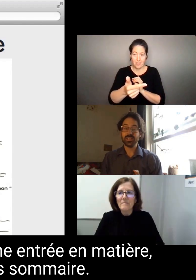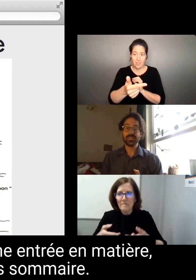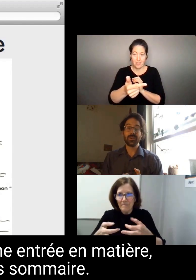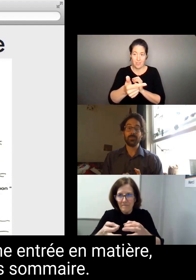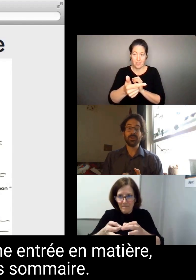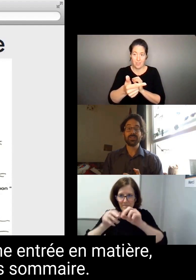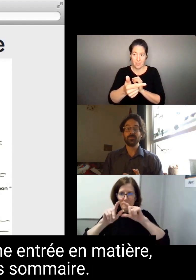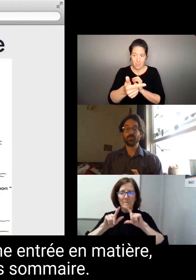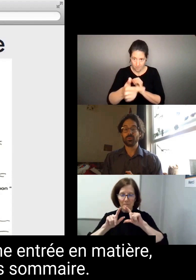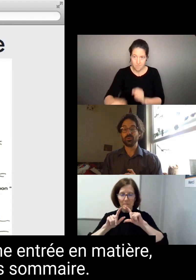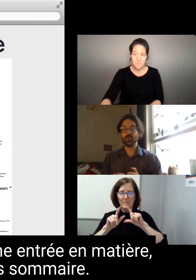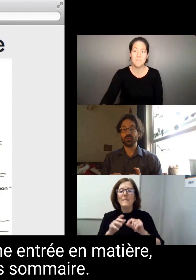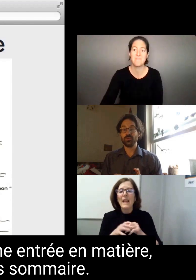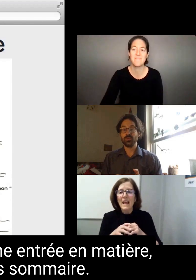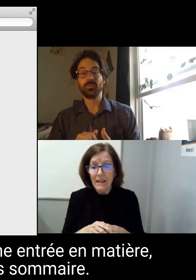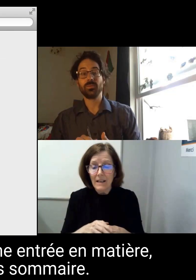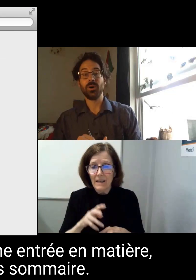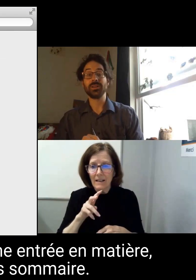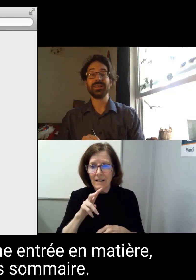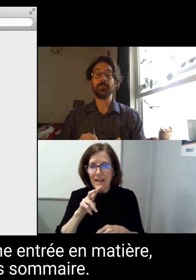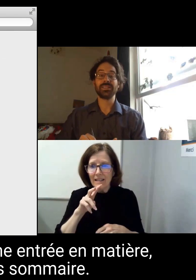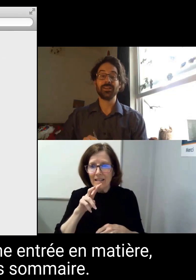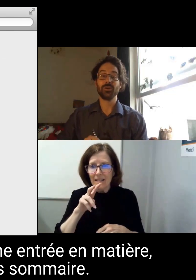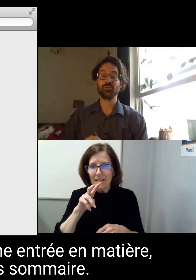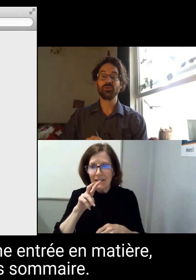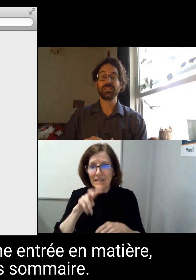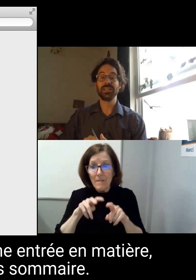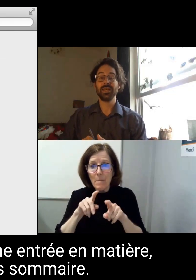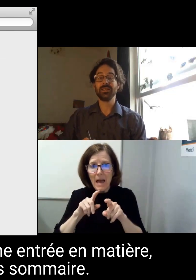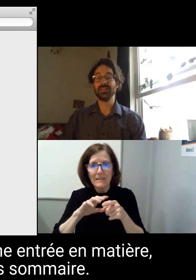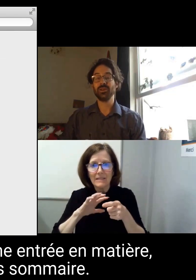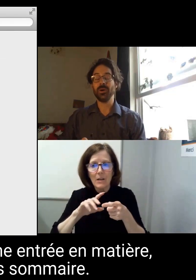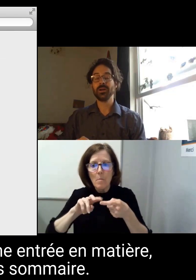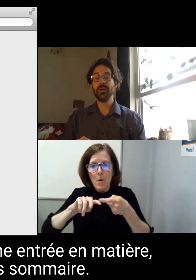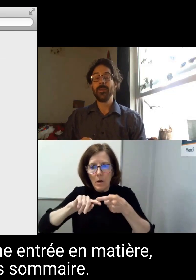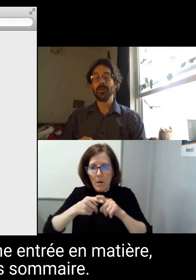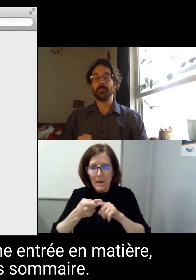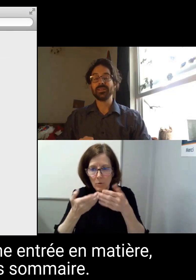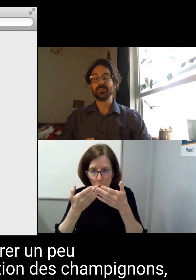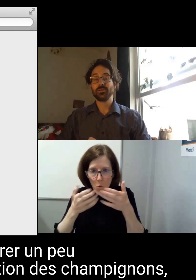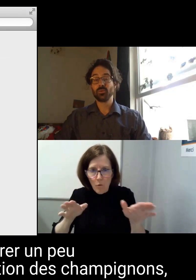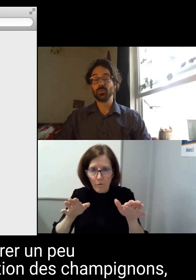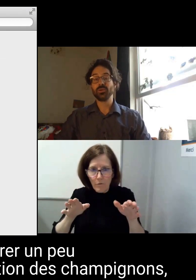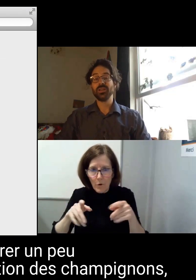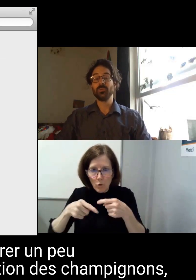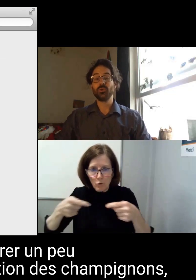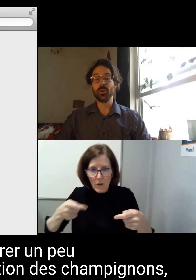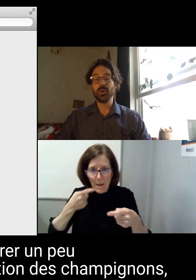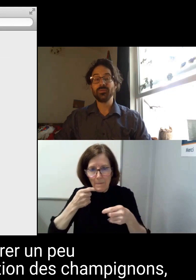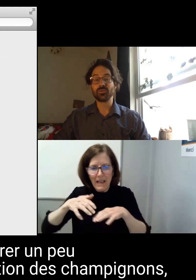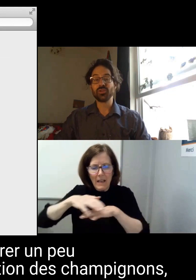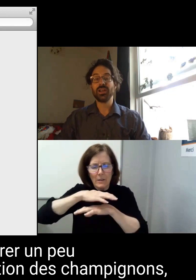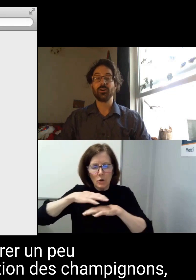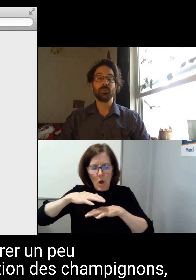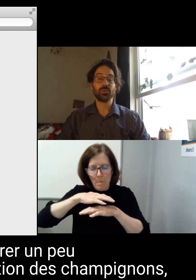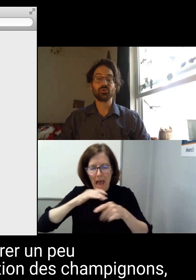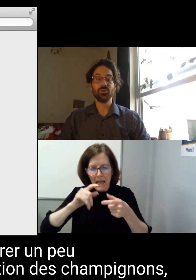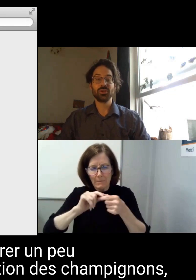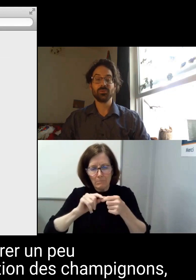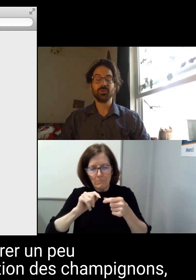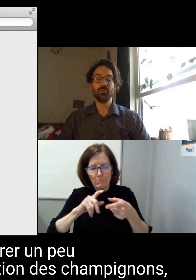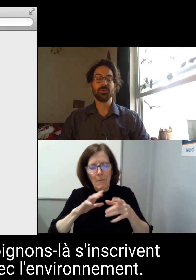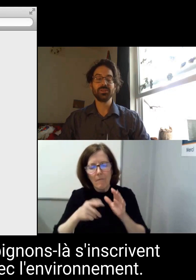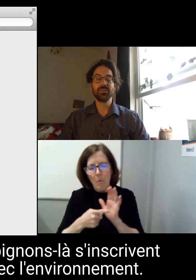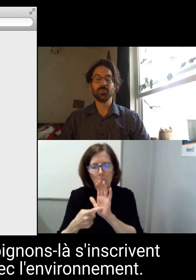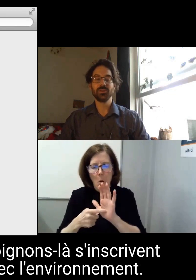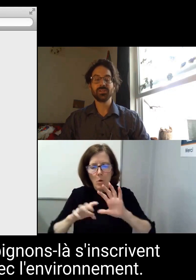Donc, c'est ça. C'est vraiment une entrée en matière, comme je vous dis, très, très sommaire, mais pour montrer un peu comment fonctionne la reproduction